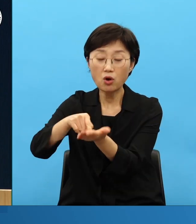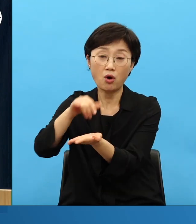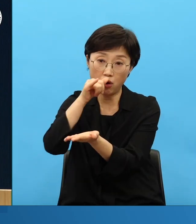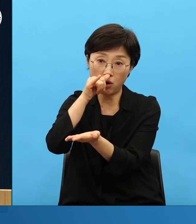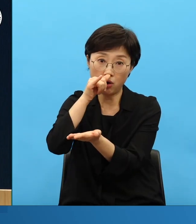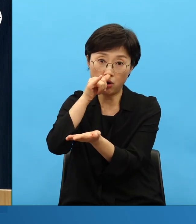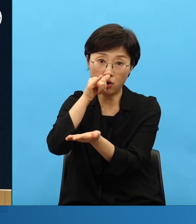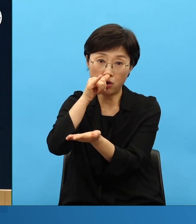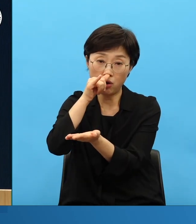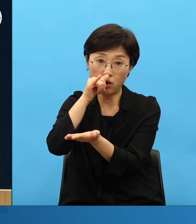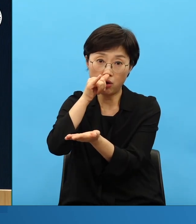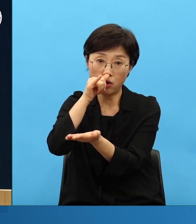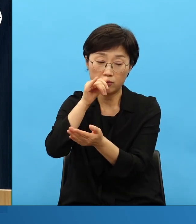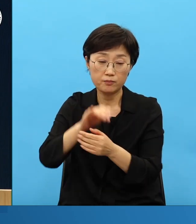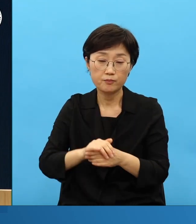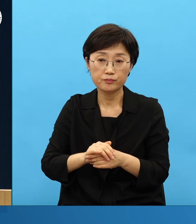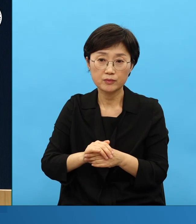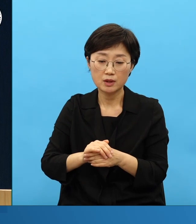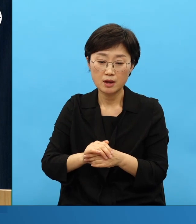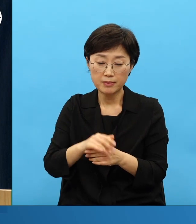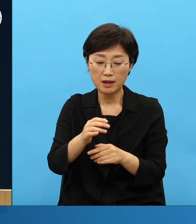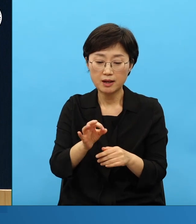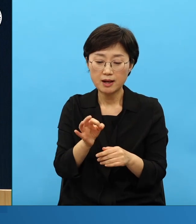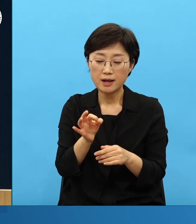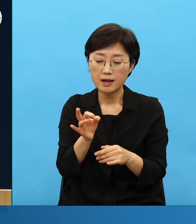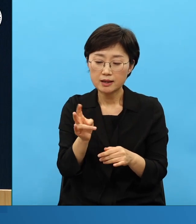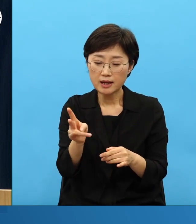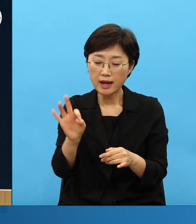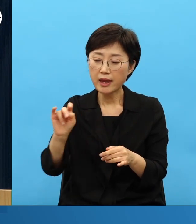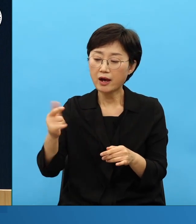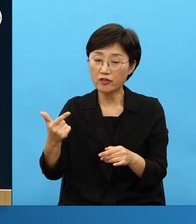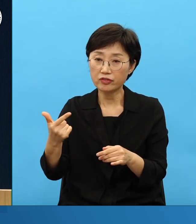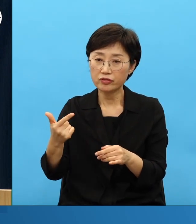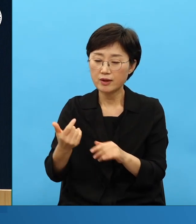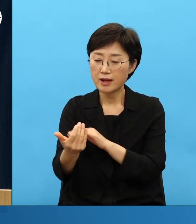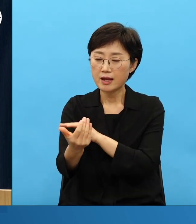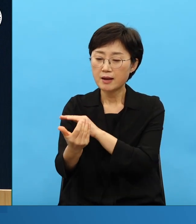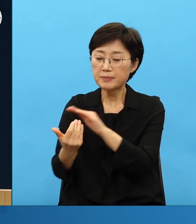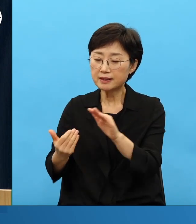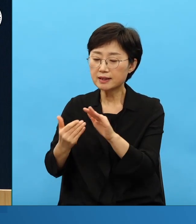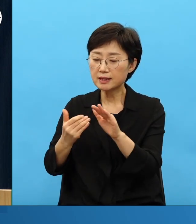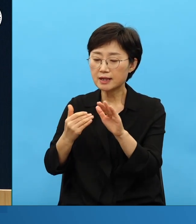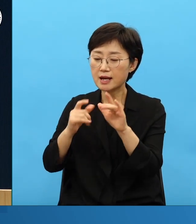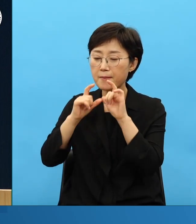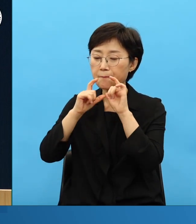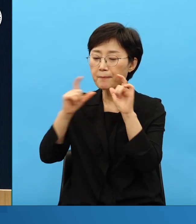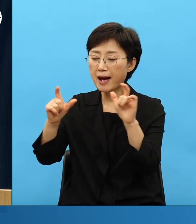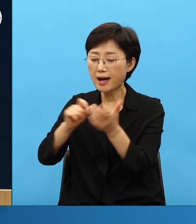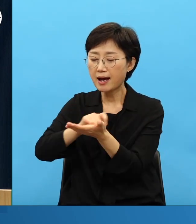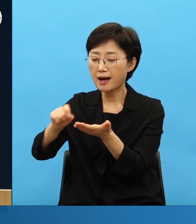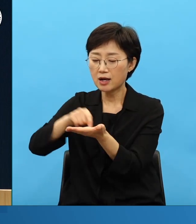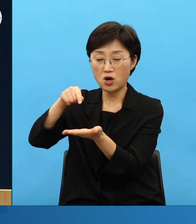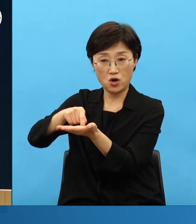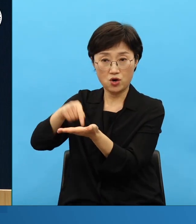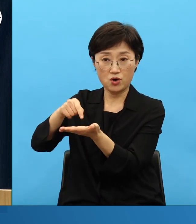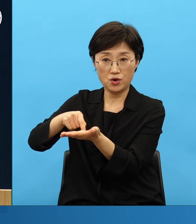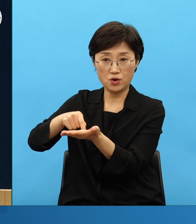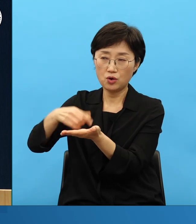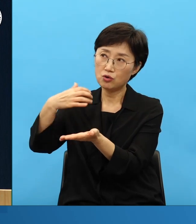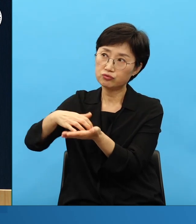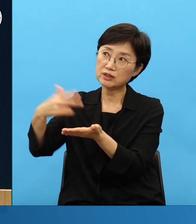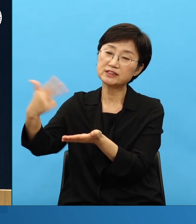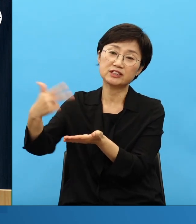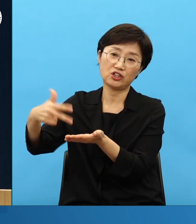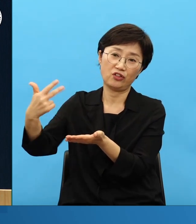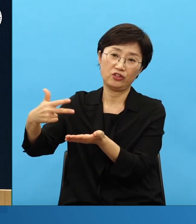us. 7,000가지 사건이 예언된 게 다 성취됐는데 하나만 남아 있어요. 7,000 incidents were prophesied in the Bible. They have